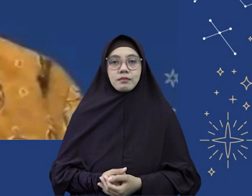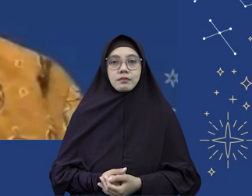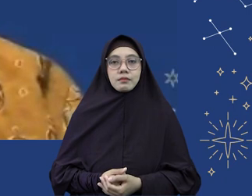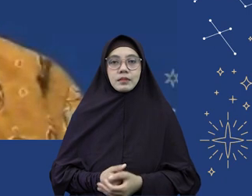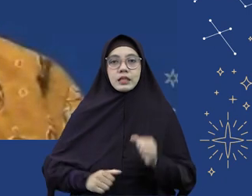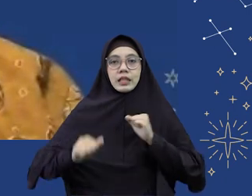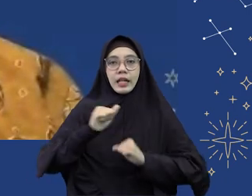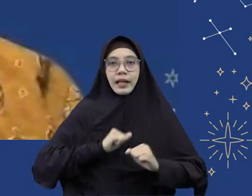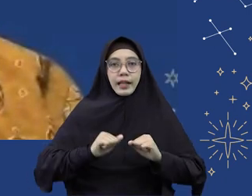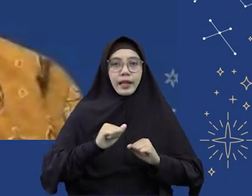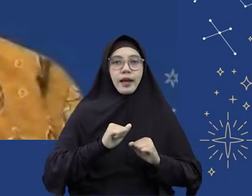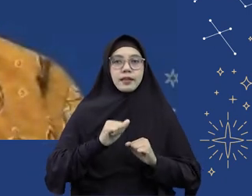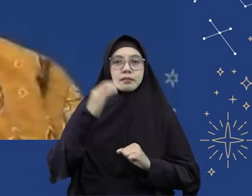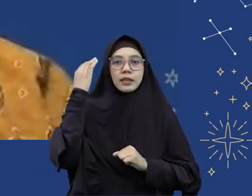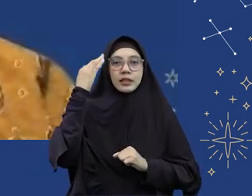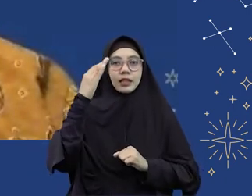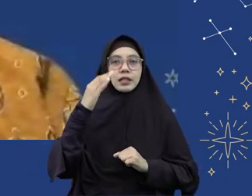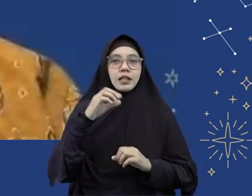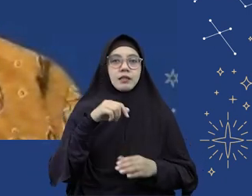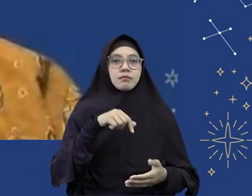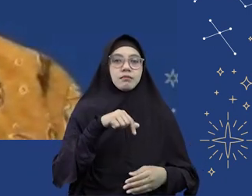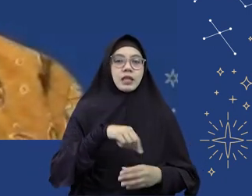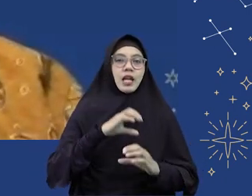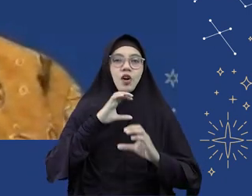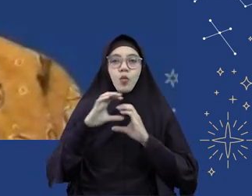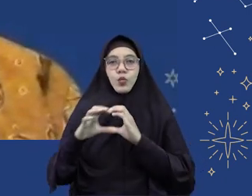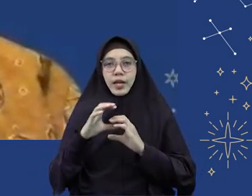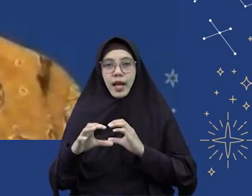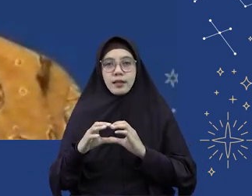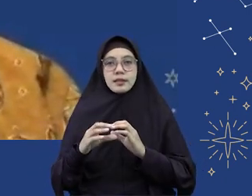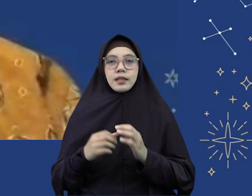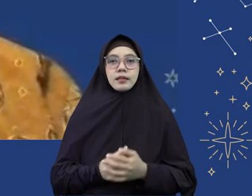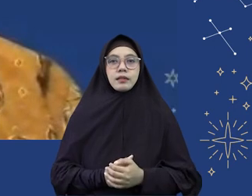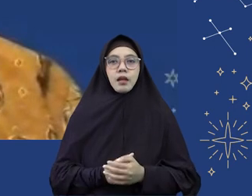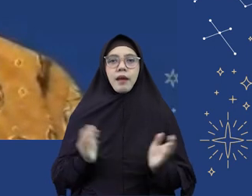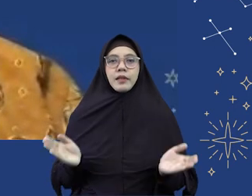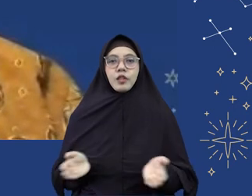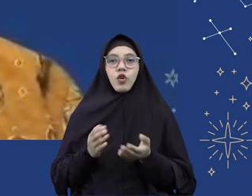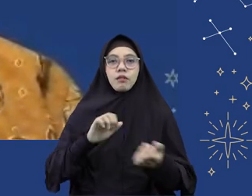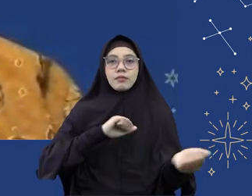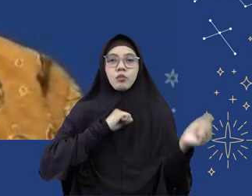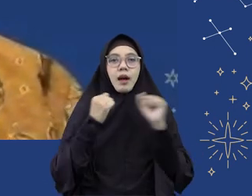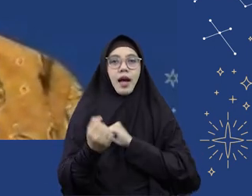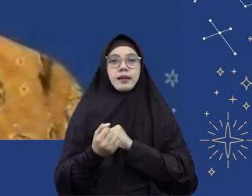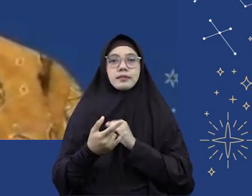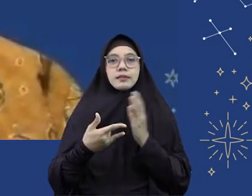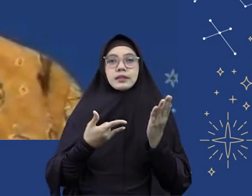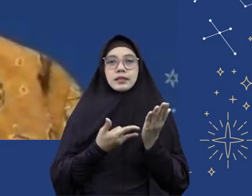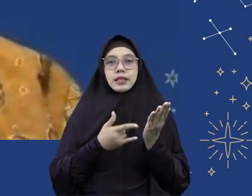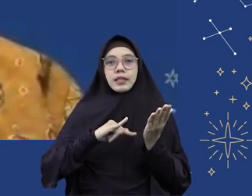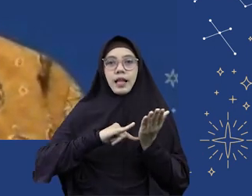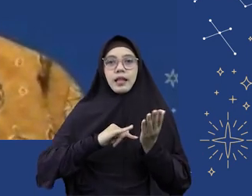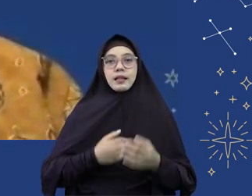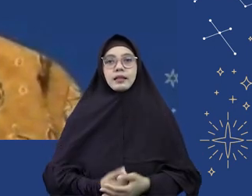strategis di bidang teknologi informasi dan komunikasi dan terus mendorong upaya transformasi digital melalui